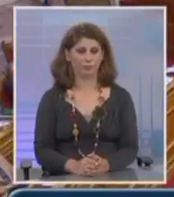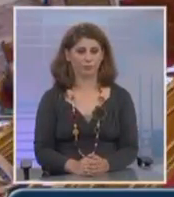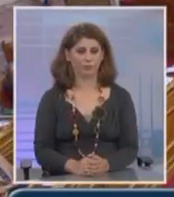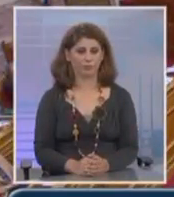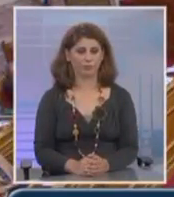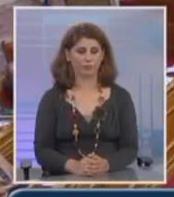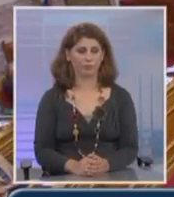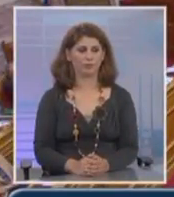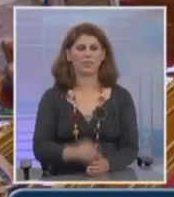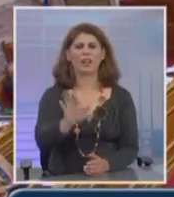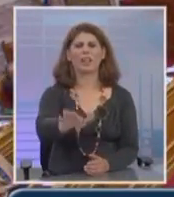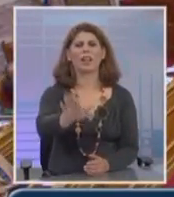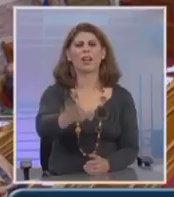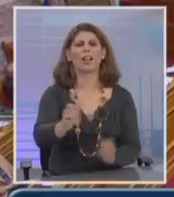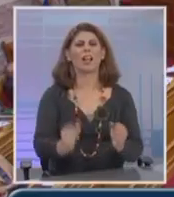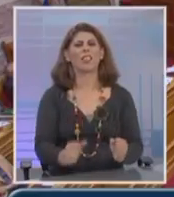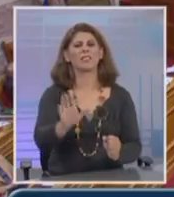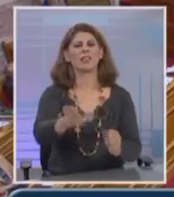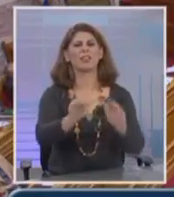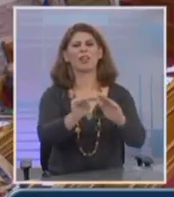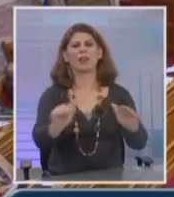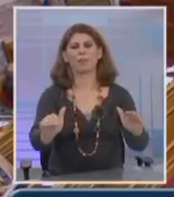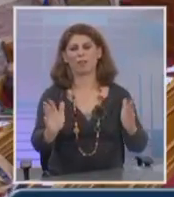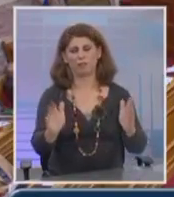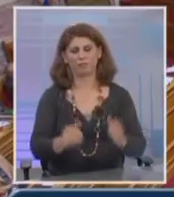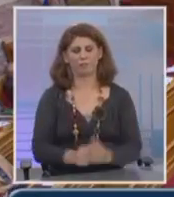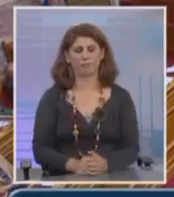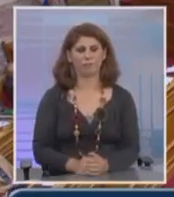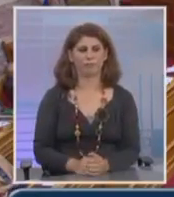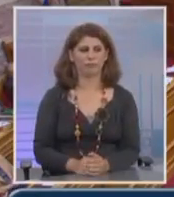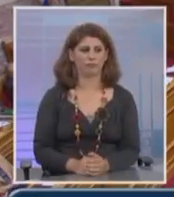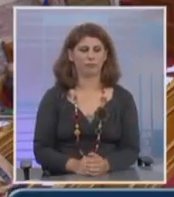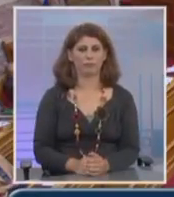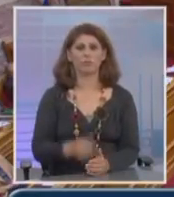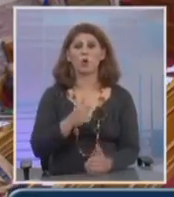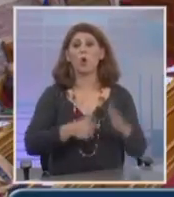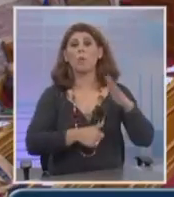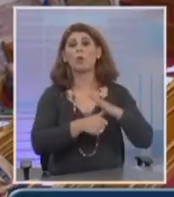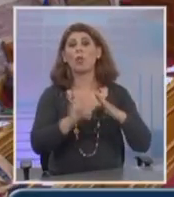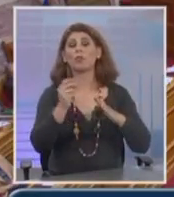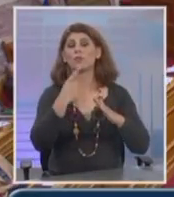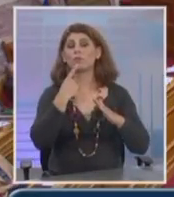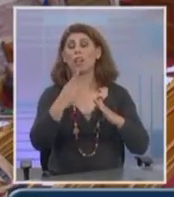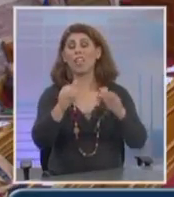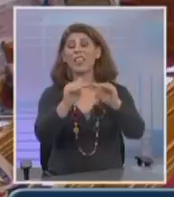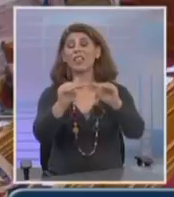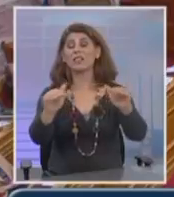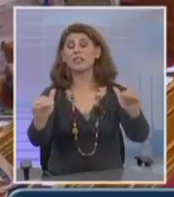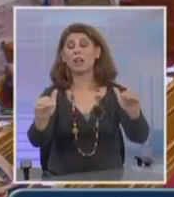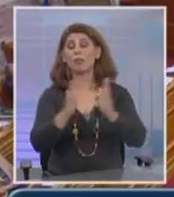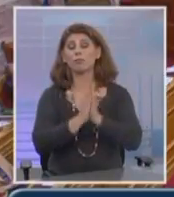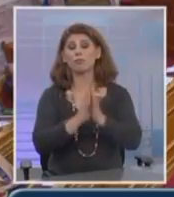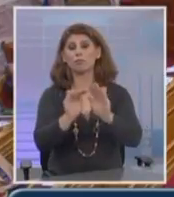Λοιπόν, καθίστε κάτω. Ηρεμήστε. Λοιπόν, ήσυχα. Ακούσετε. Κάντε ησυχία, παρακαλώ.